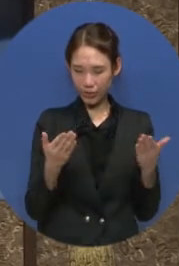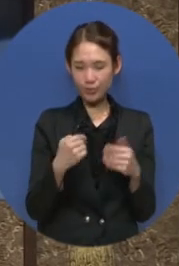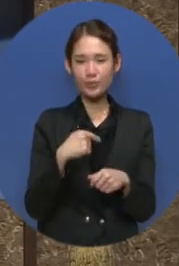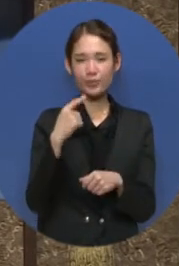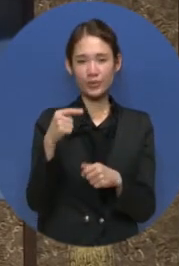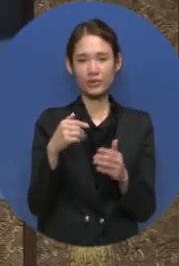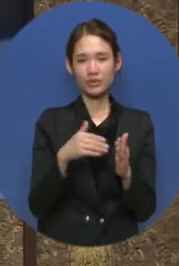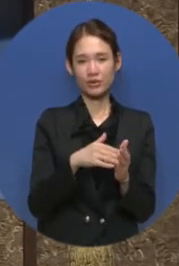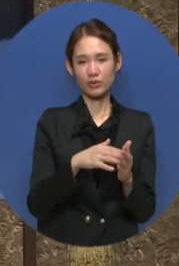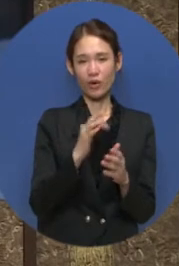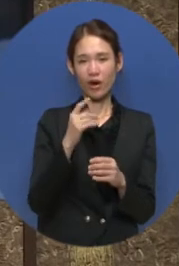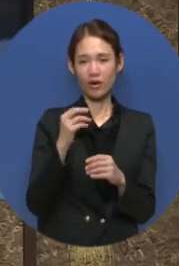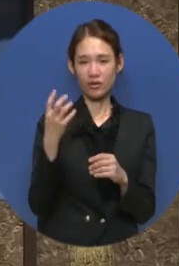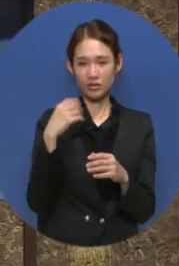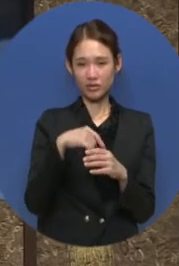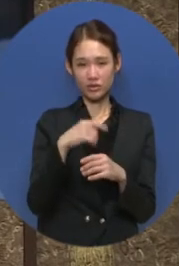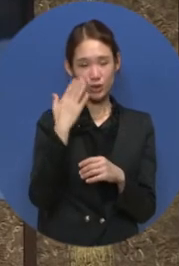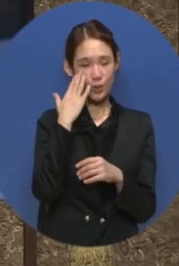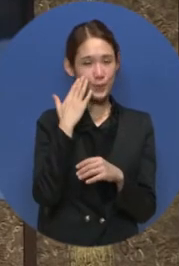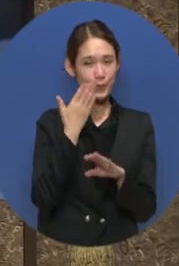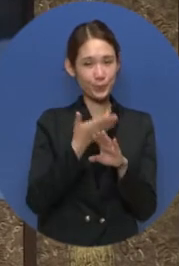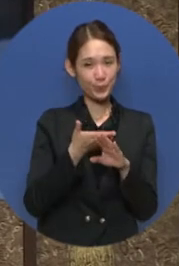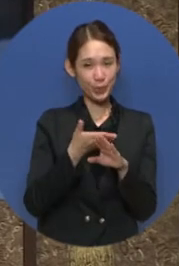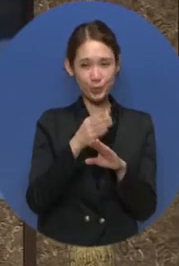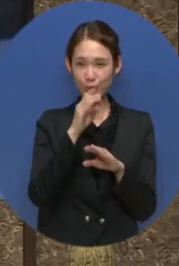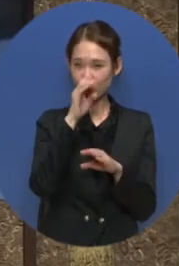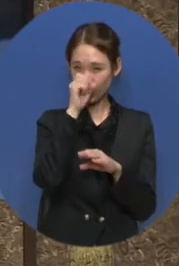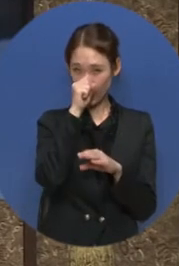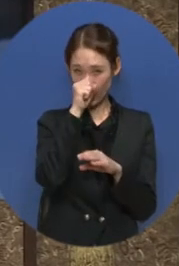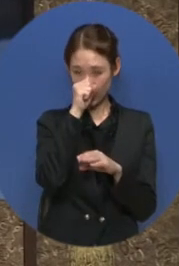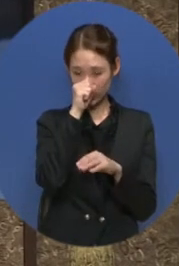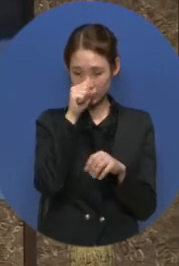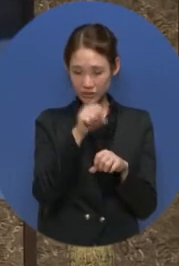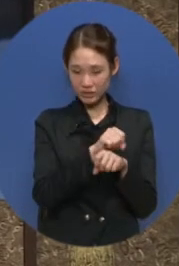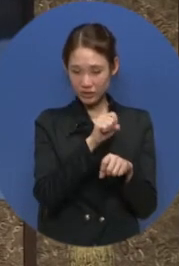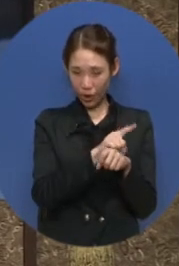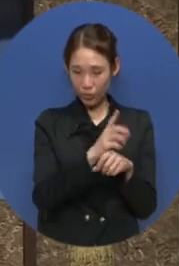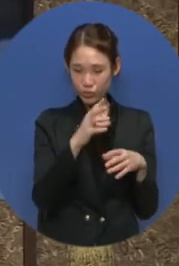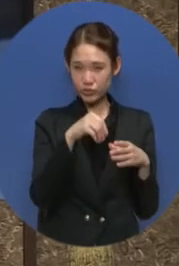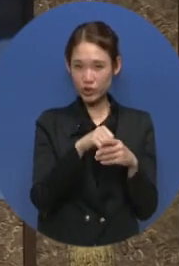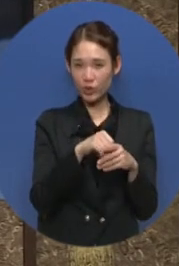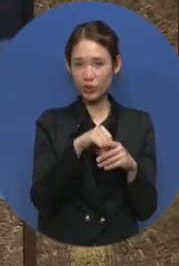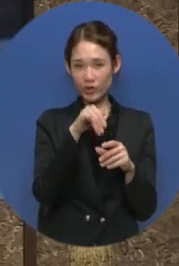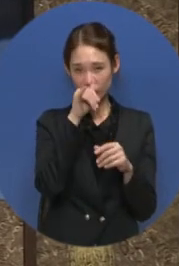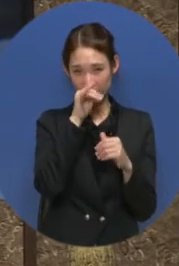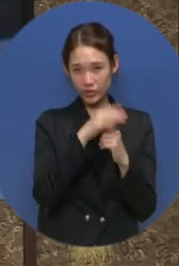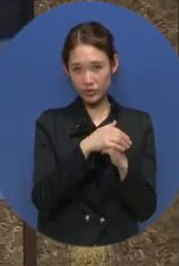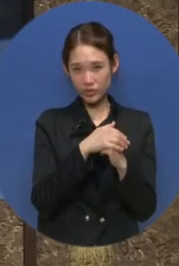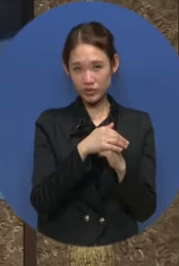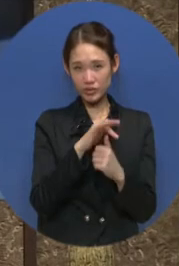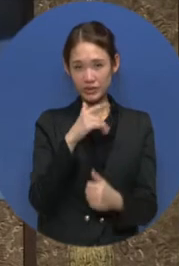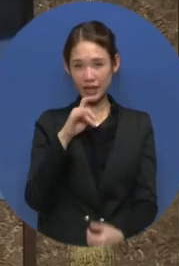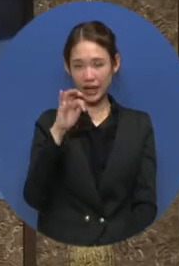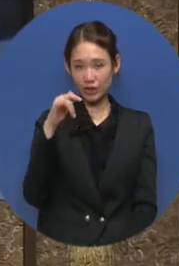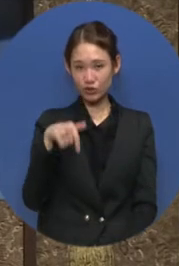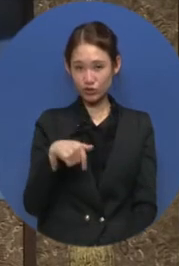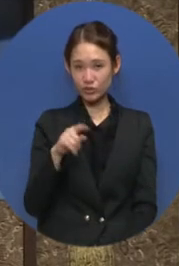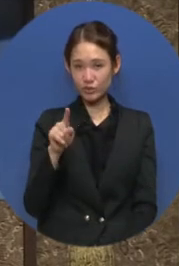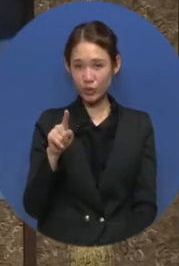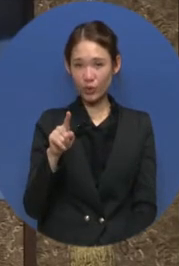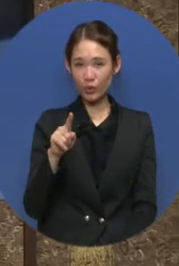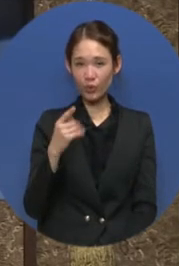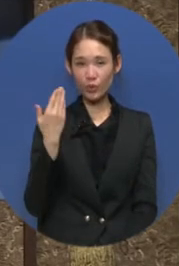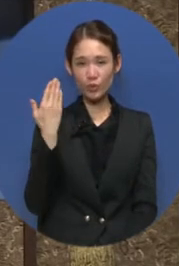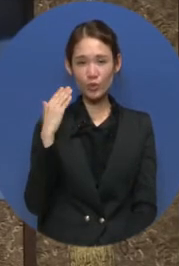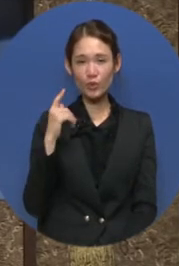넣어서 피부에 미용 비누로 좋게 황토 비누를 만드는 거고요. 예. 또 항균 비누는 저게 이제 요즘